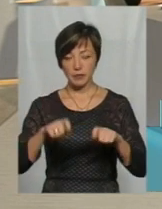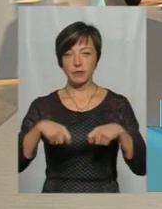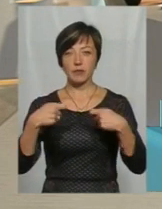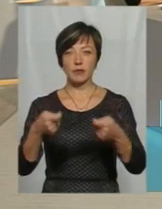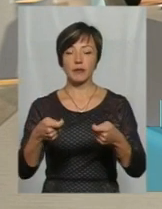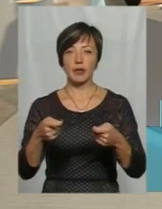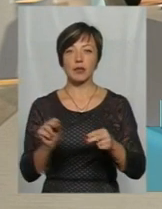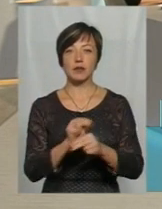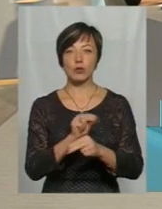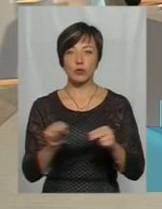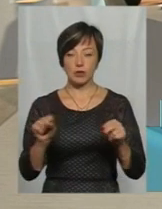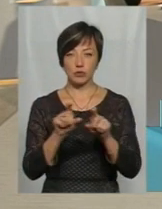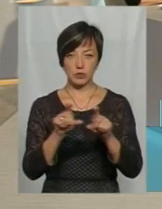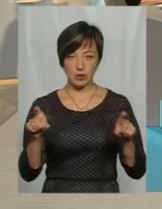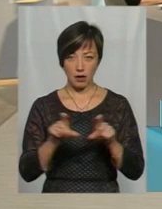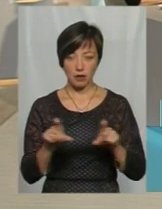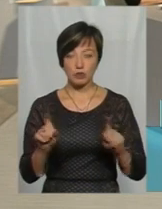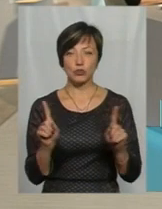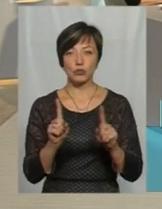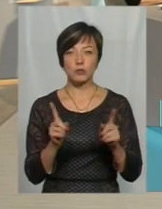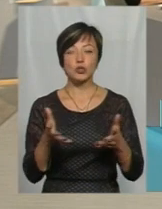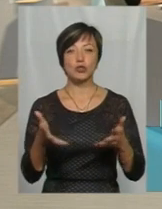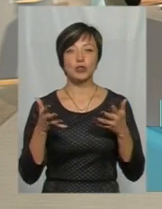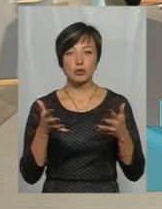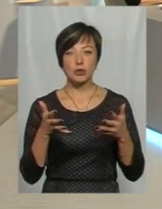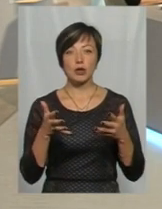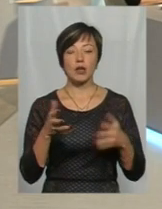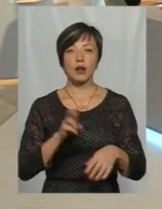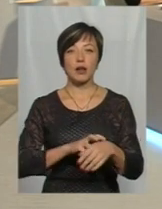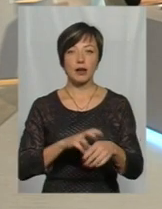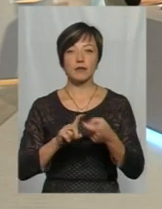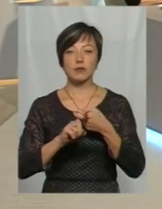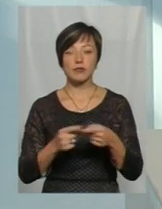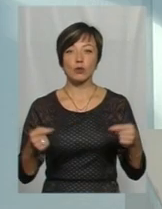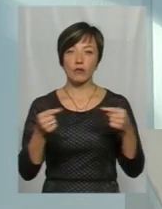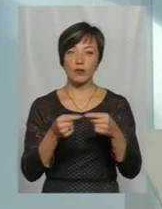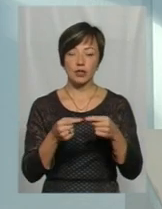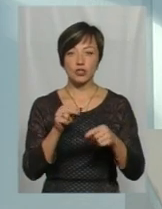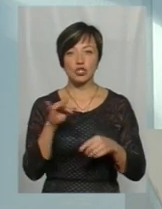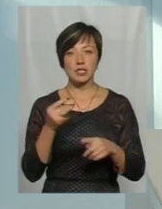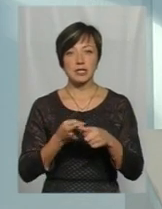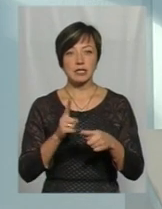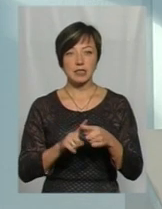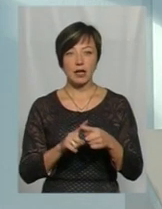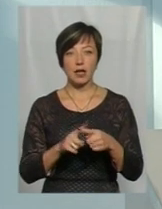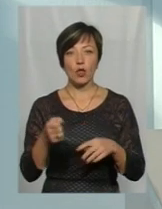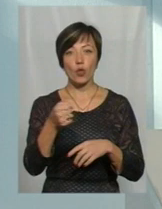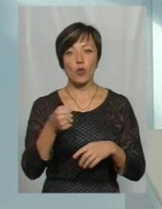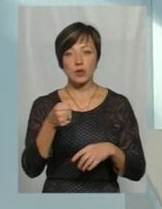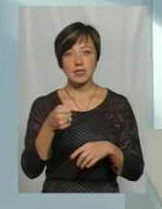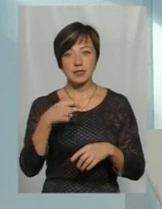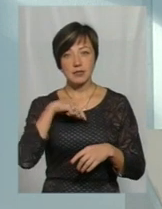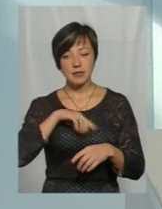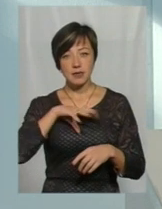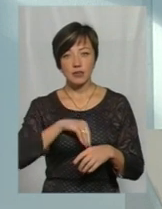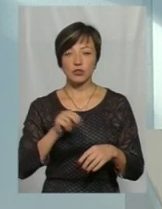передали на лікувальну мережу для того, щоб чітко інфекціоністи встановили, чи це іде носійство,